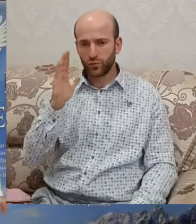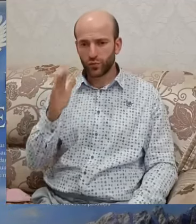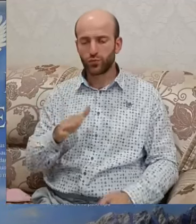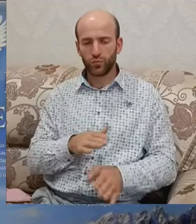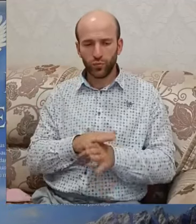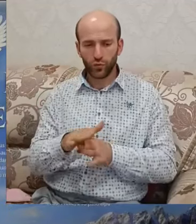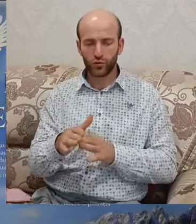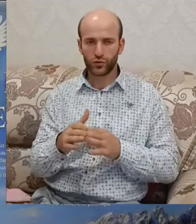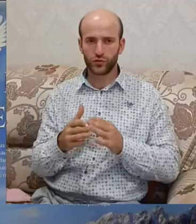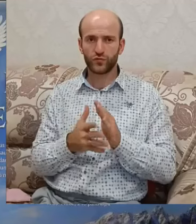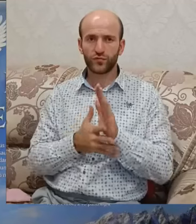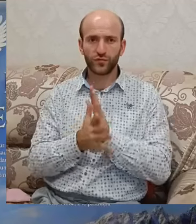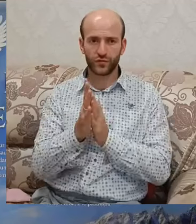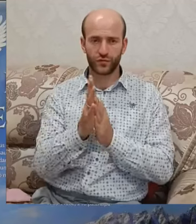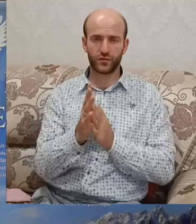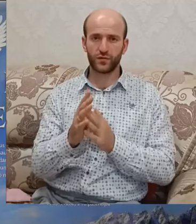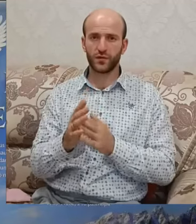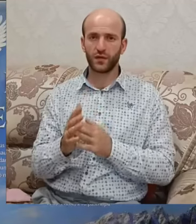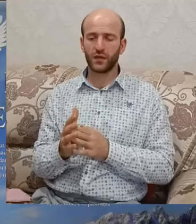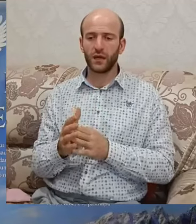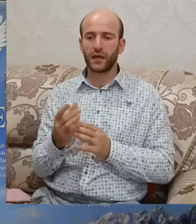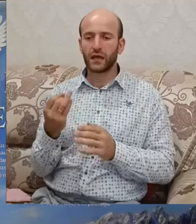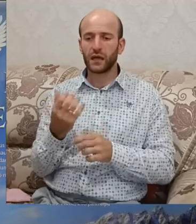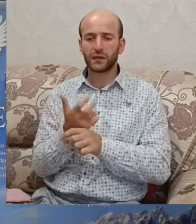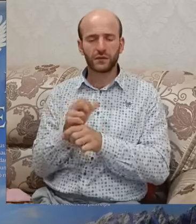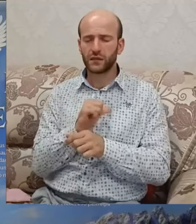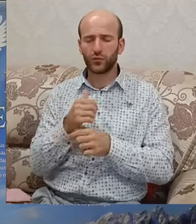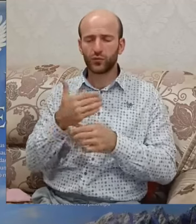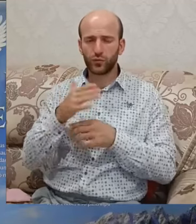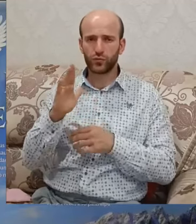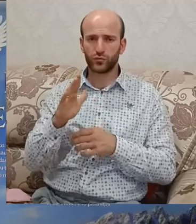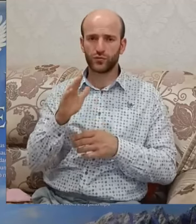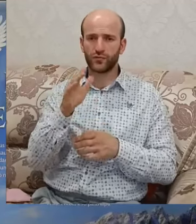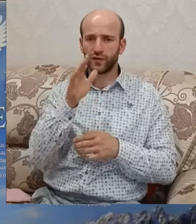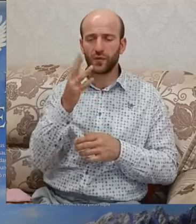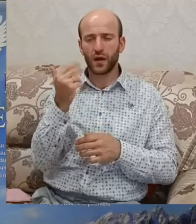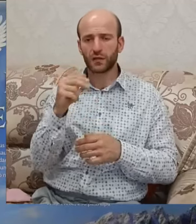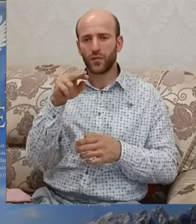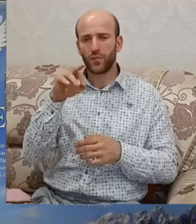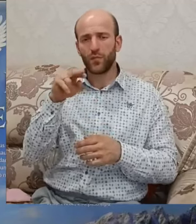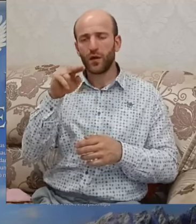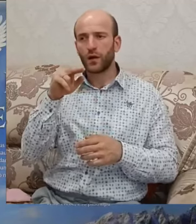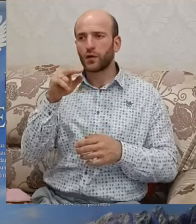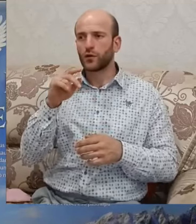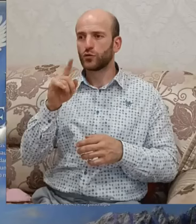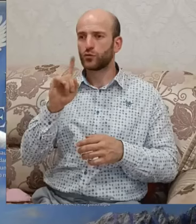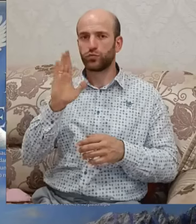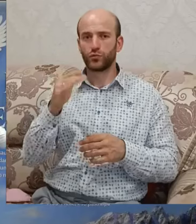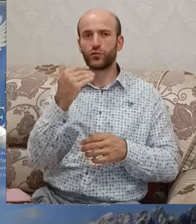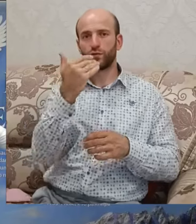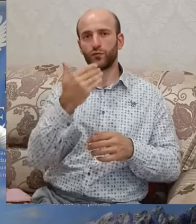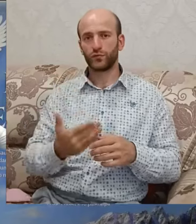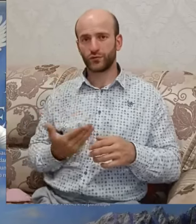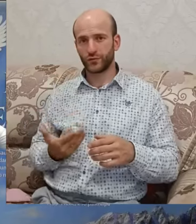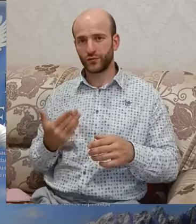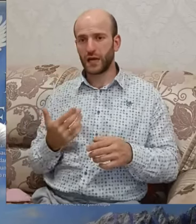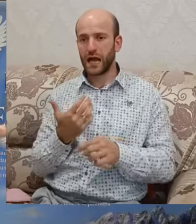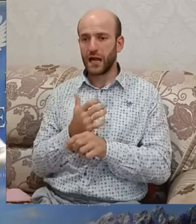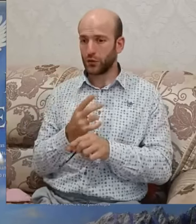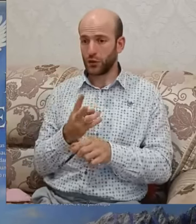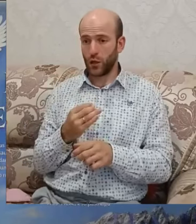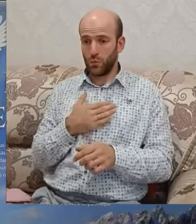mumis. Это самый хороший процесс, который только может происходить с нами. Ну, žinote, tai ne mano jėga. Ну, знаете, это не моя Tai jo сила. Jėga. Это его сила.